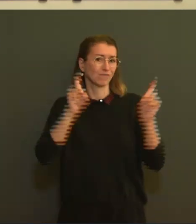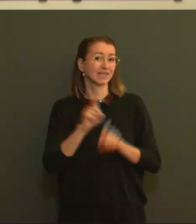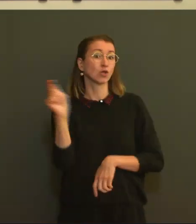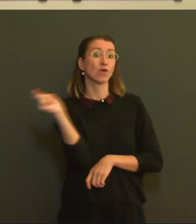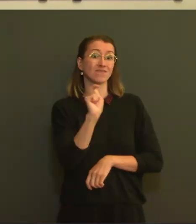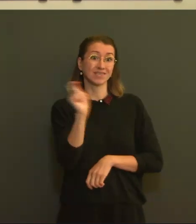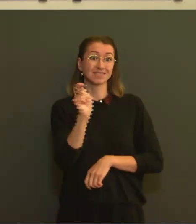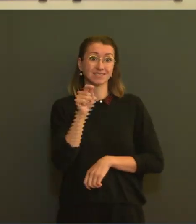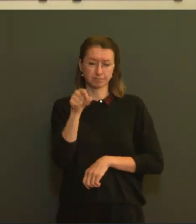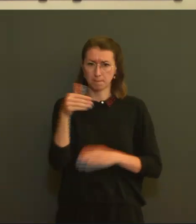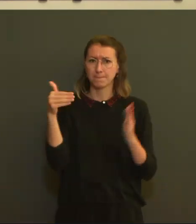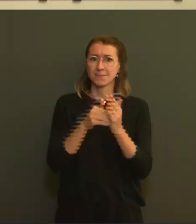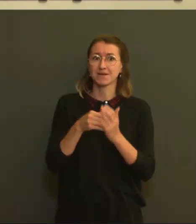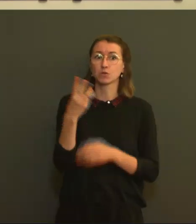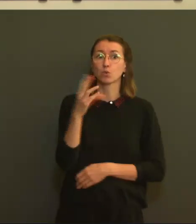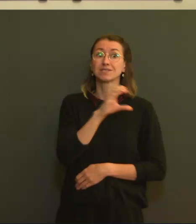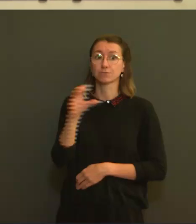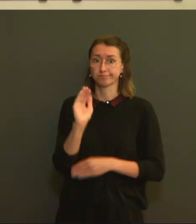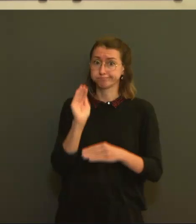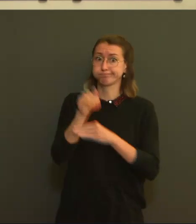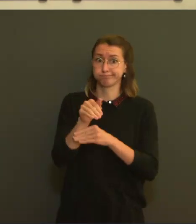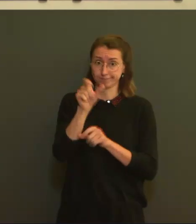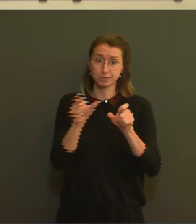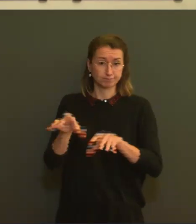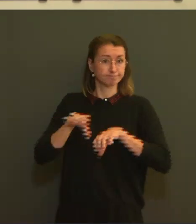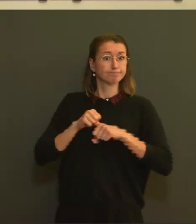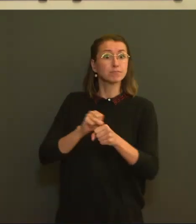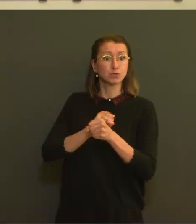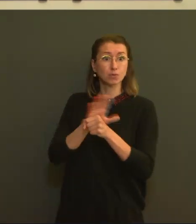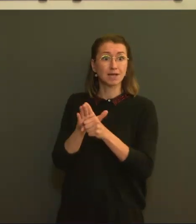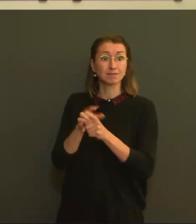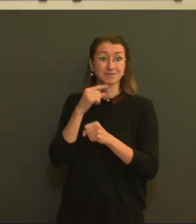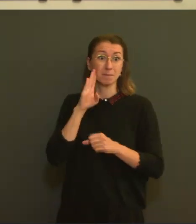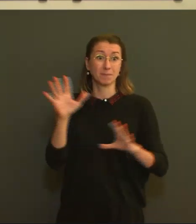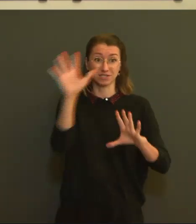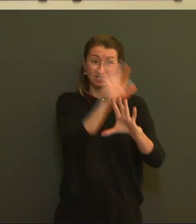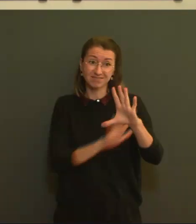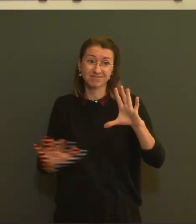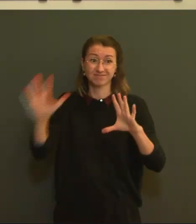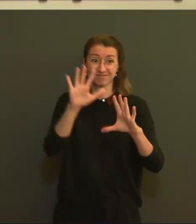été diagnostiqués, soit un tiers de tous les cas en Belgique.